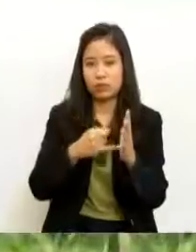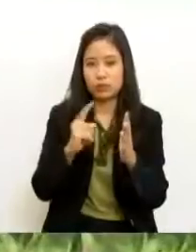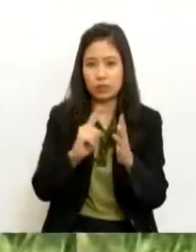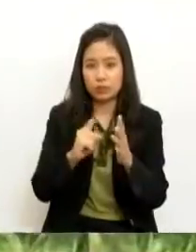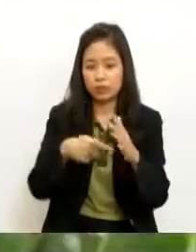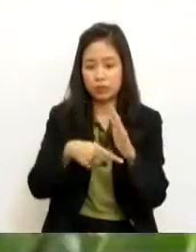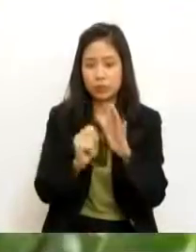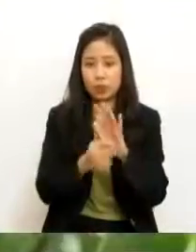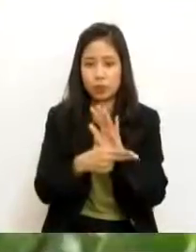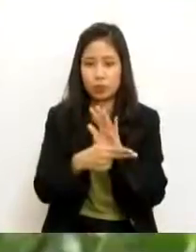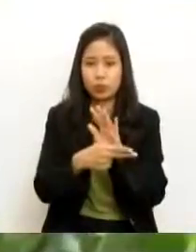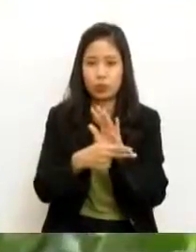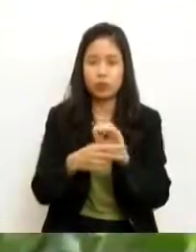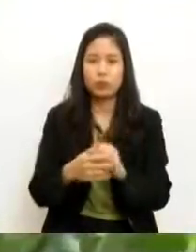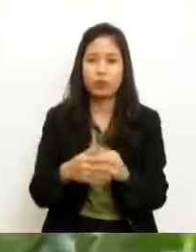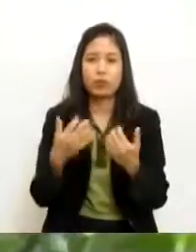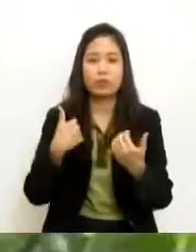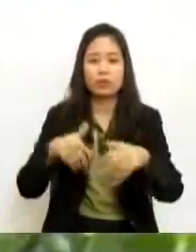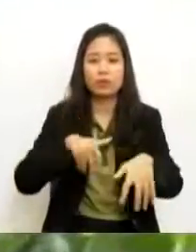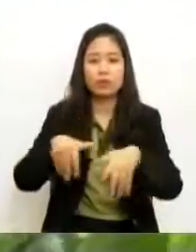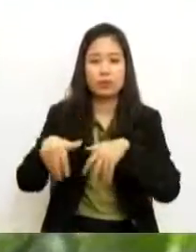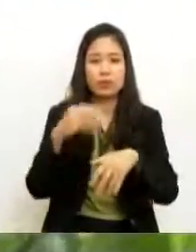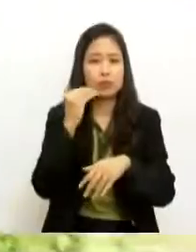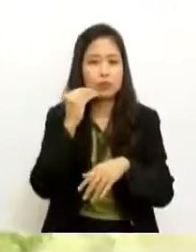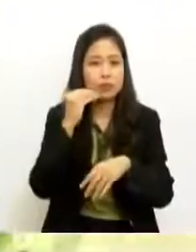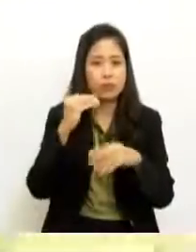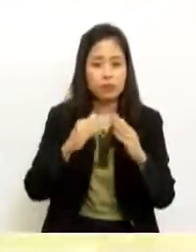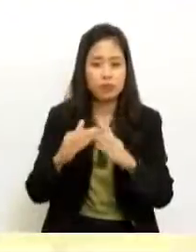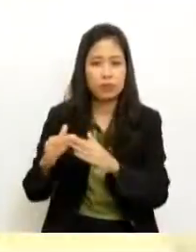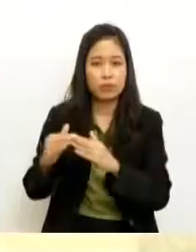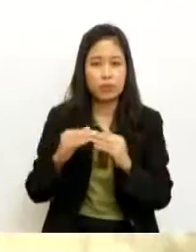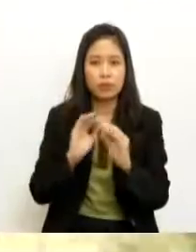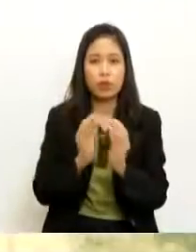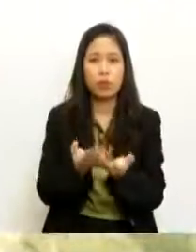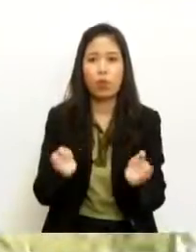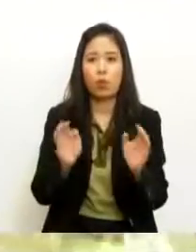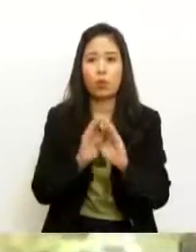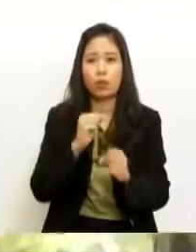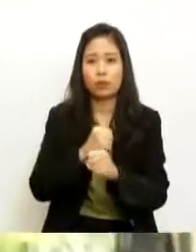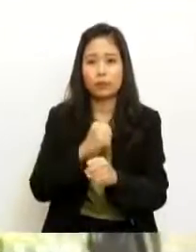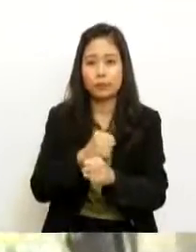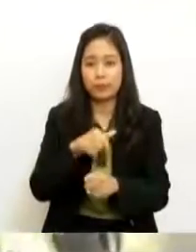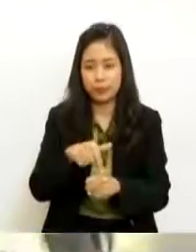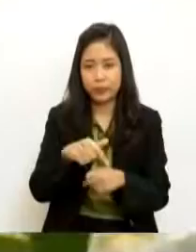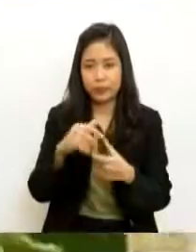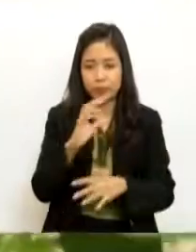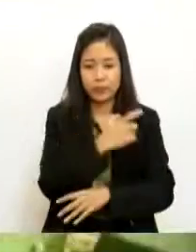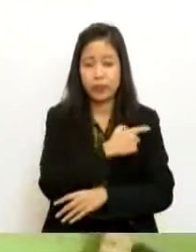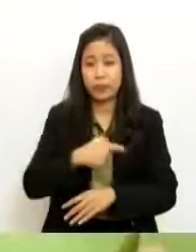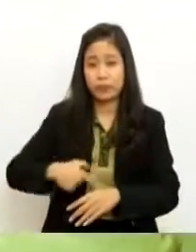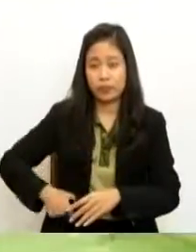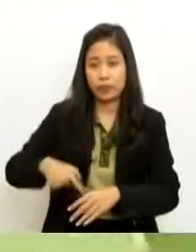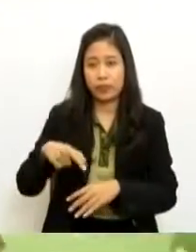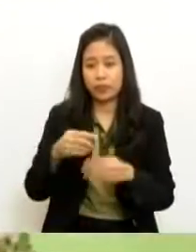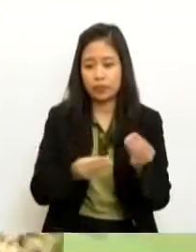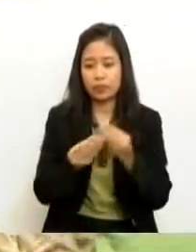มธานีมีราษฎรเช่าอาศัยและทำนาอยู่8ครอบครัว โดยพระองค์ทรงมีพระราชประสงค์จะใช้